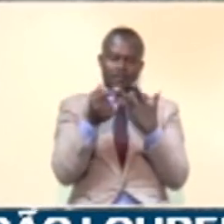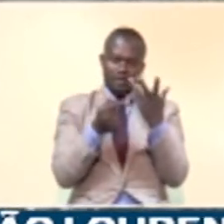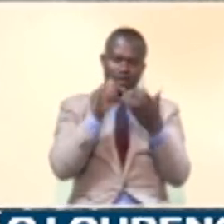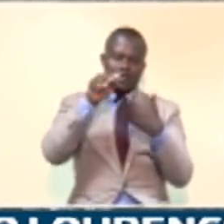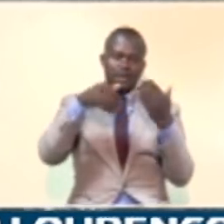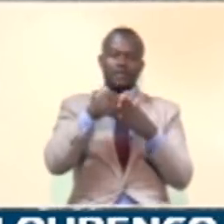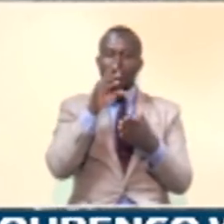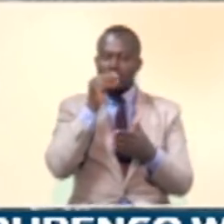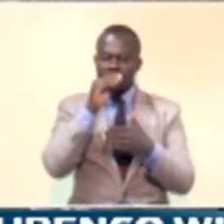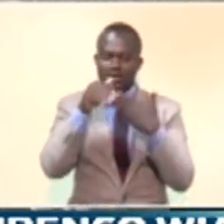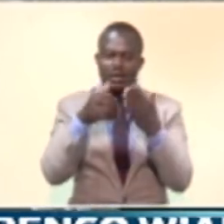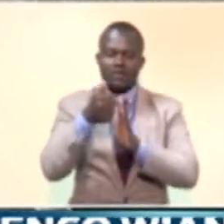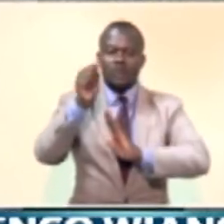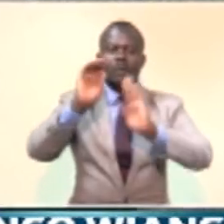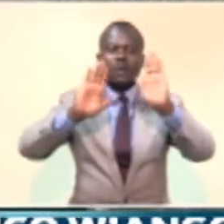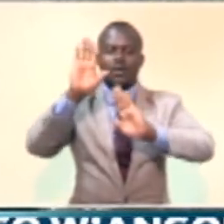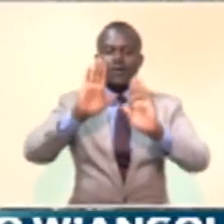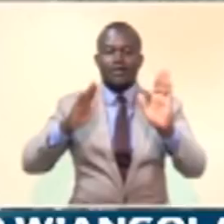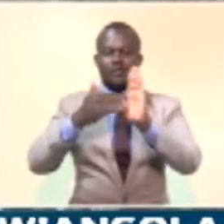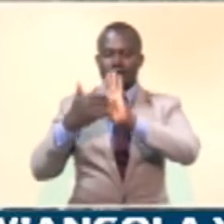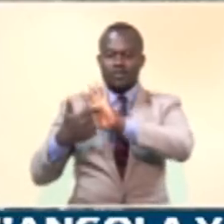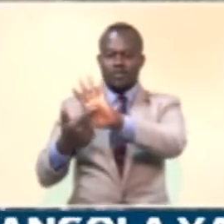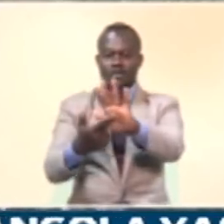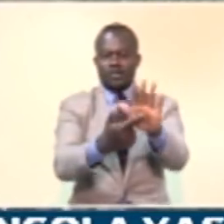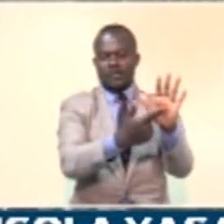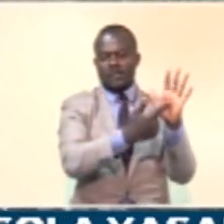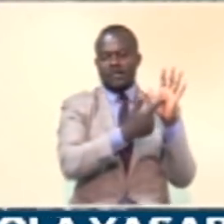ibyo birego, urwo ruhare noneho rugaragazwe